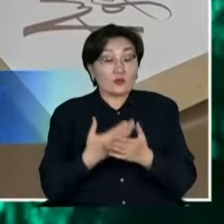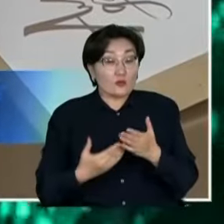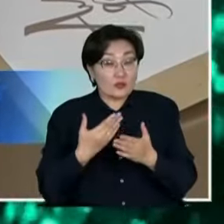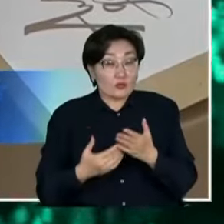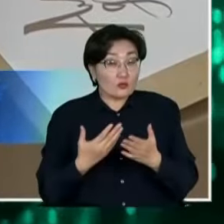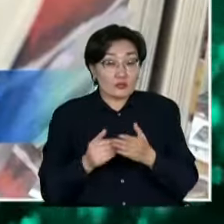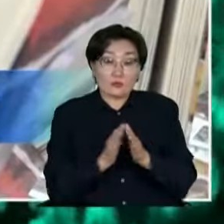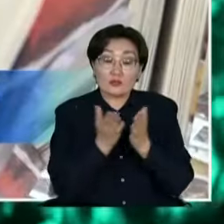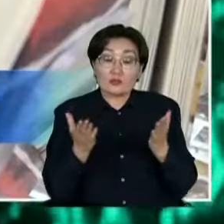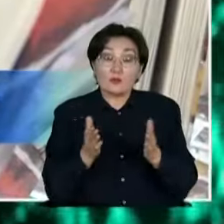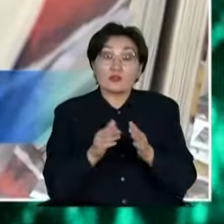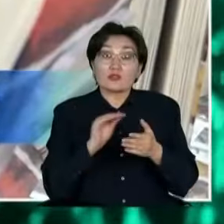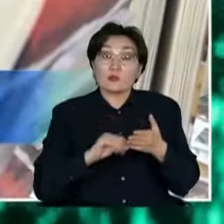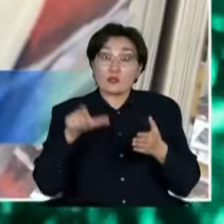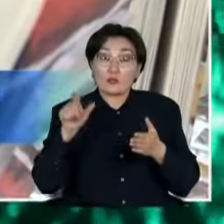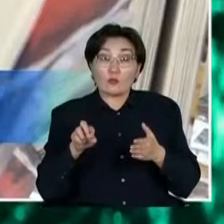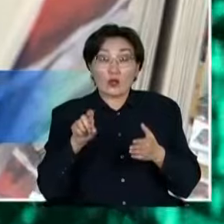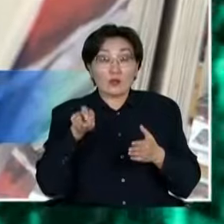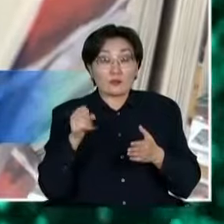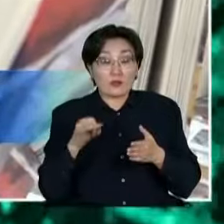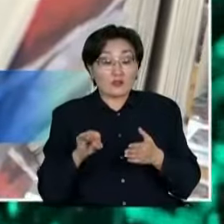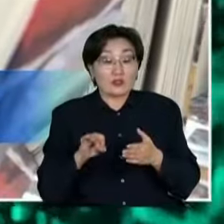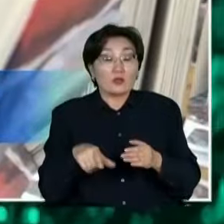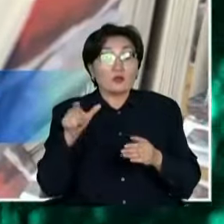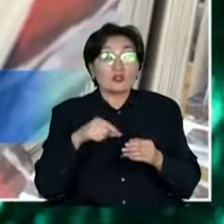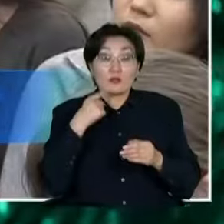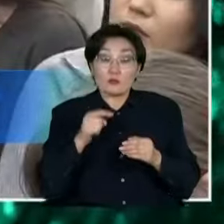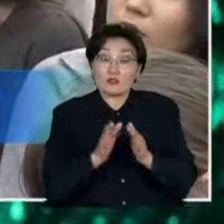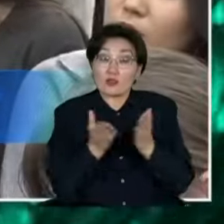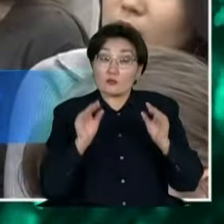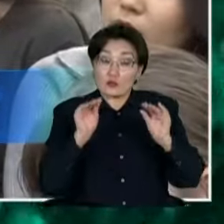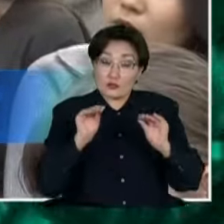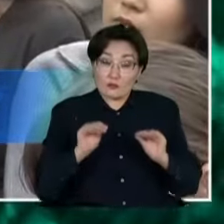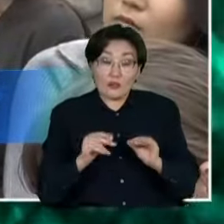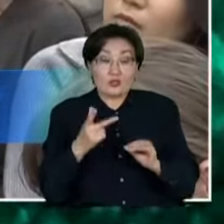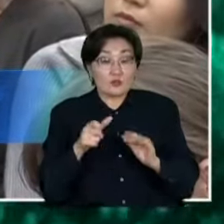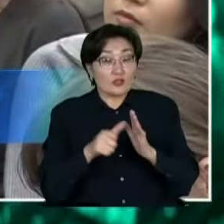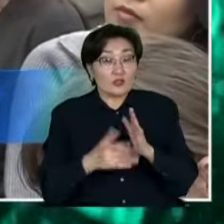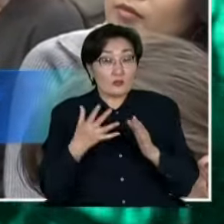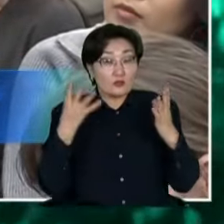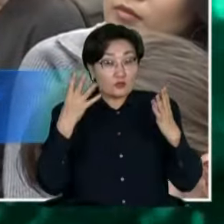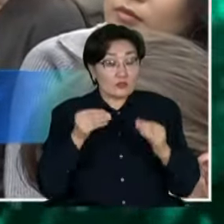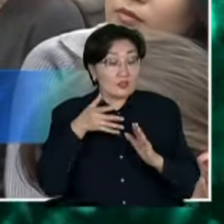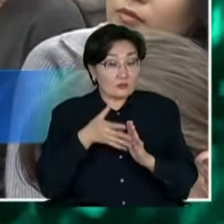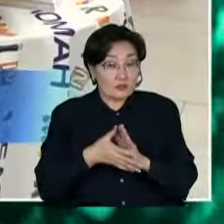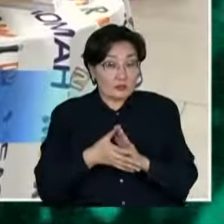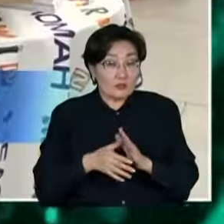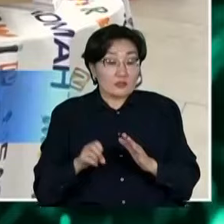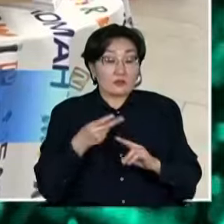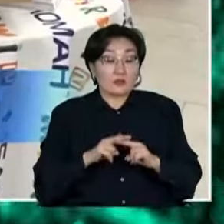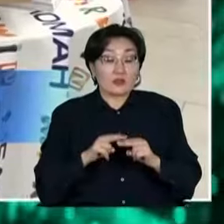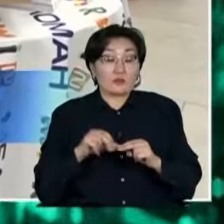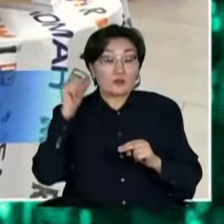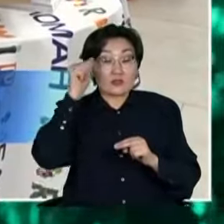сілтейді. Жинақтың авторы Бақытжан Бұқарбай. Баспагердің сөзінше кітапты жазып шығуға 365 күн кеткен. Және бұл жыл